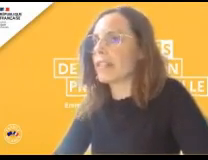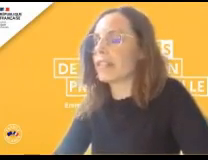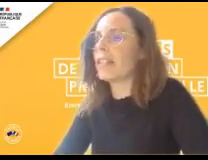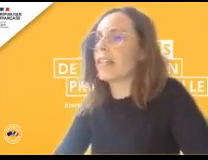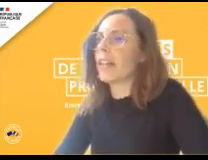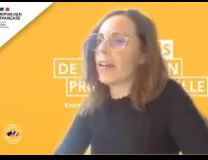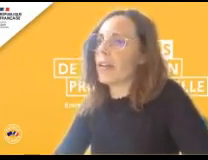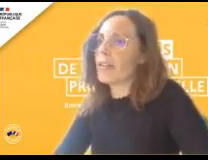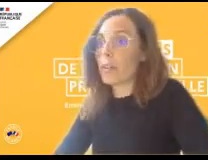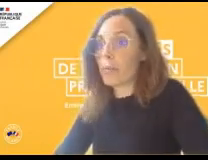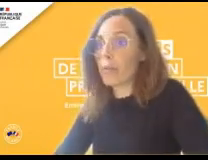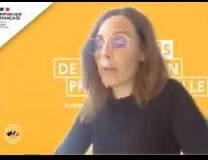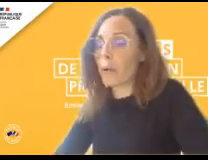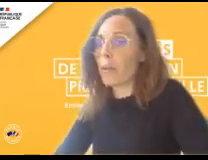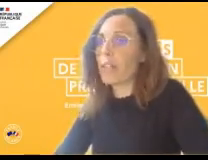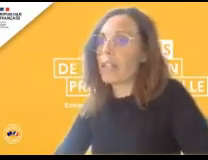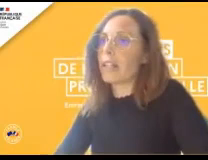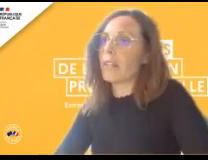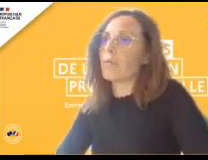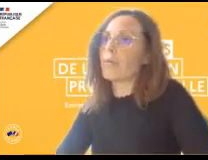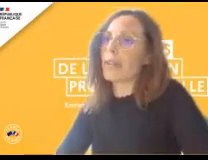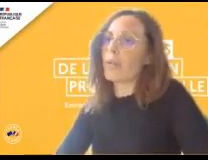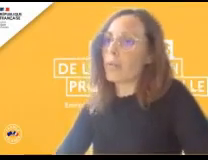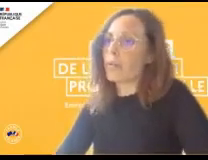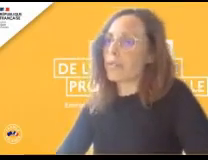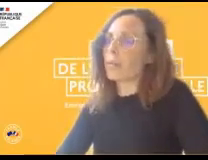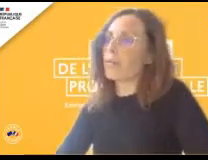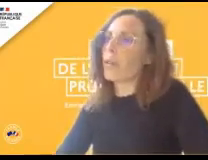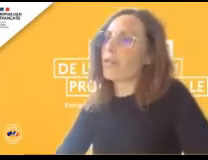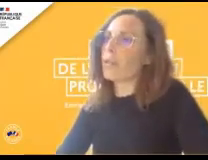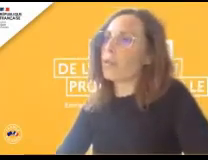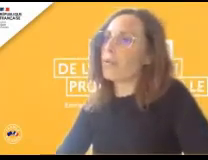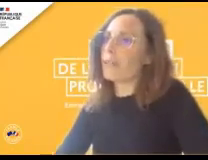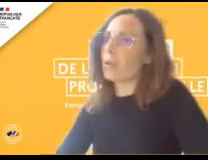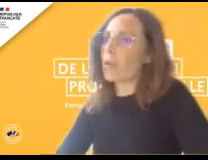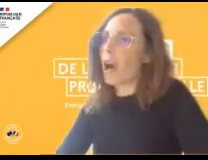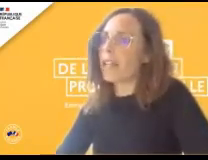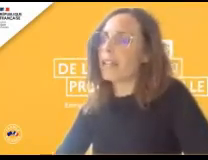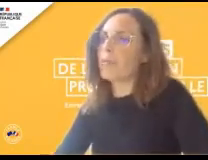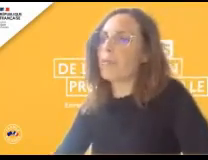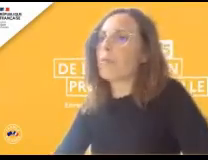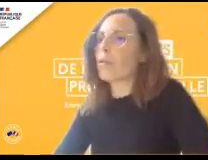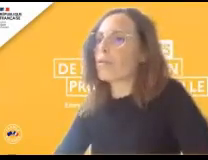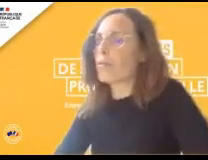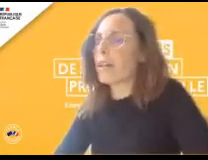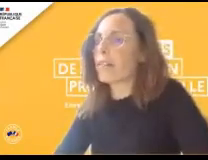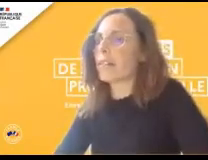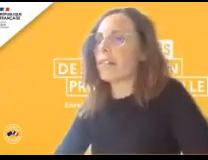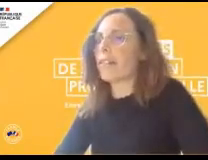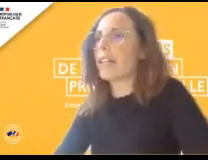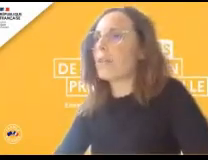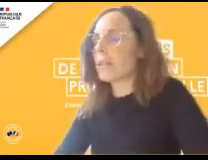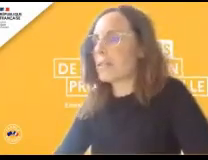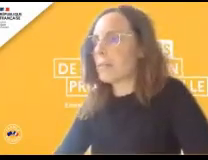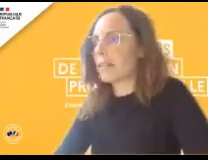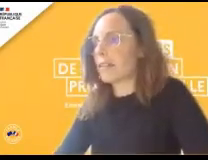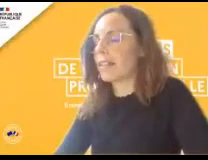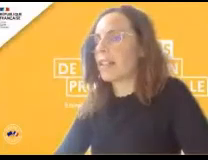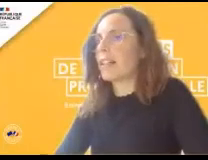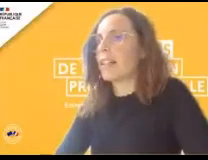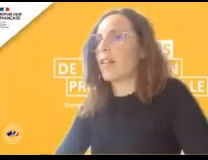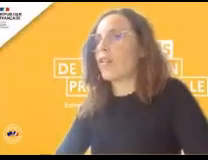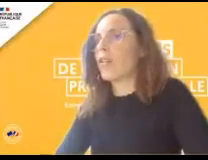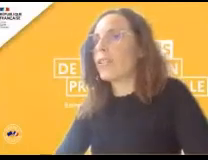région Occitanie, c'est le même numéro, donc le 09 72 01 02 03 qui est disponible en semaine et le samedi